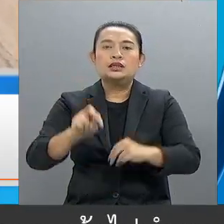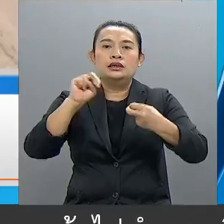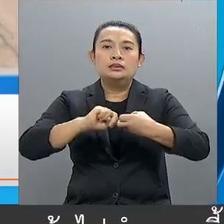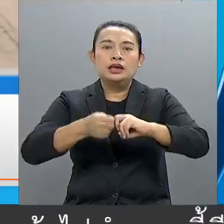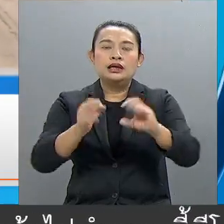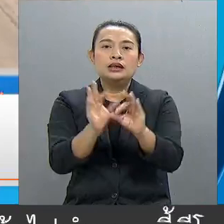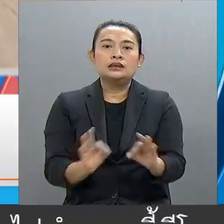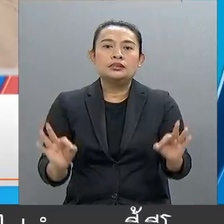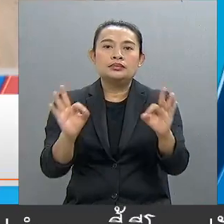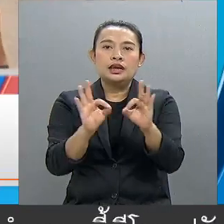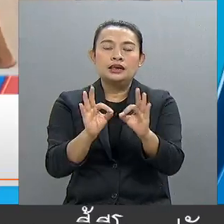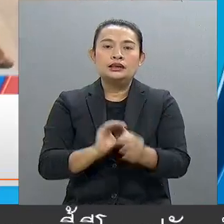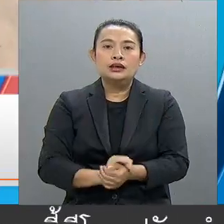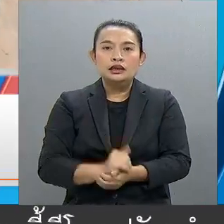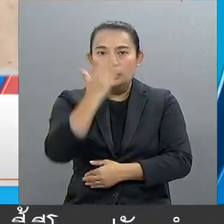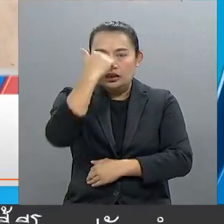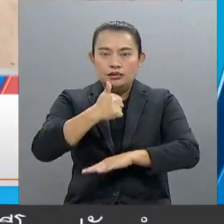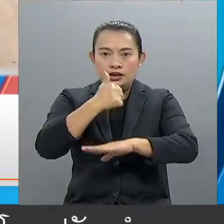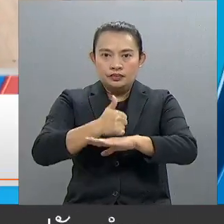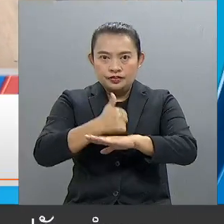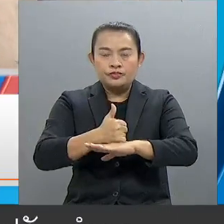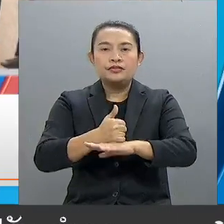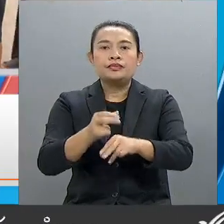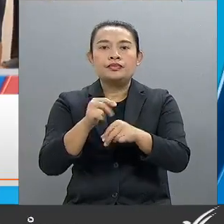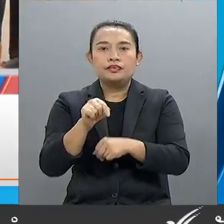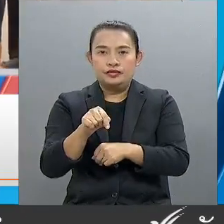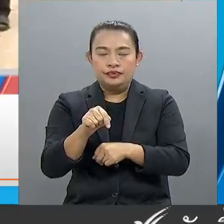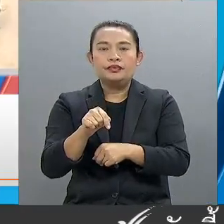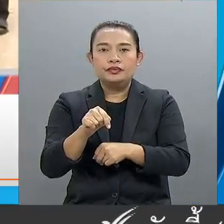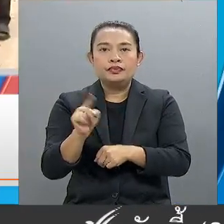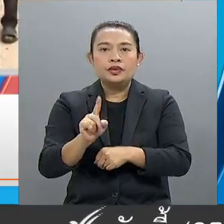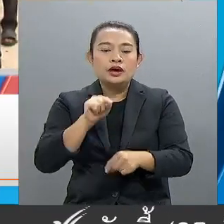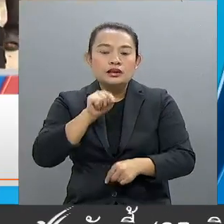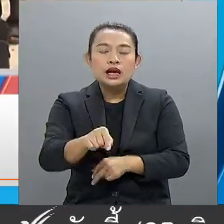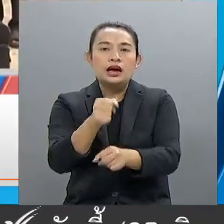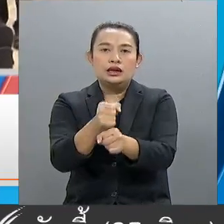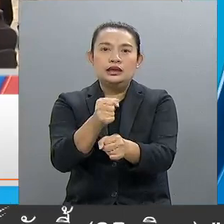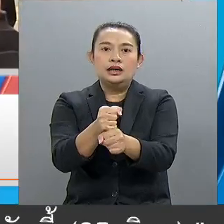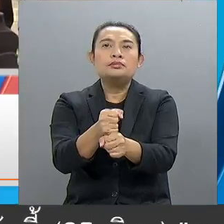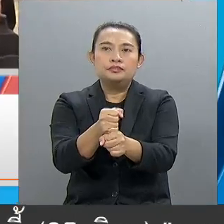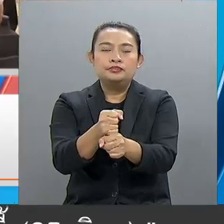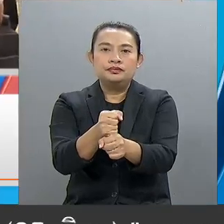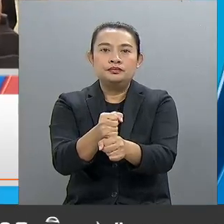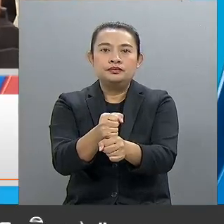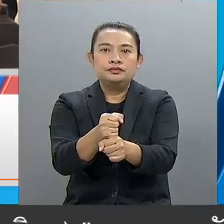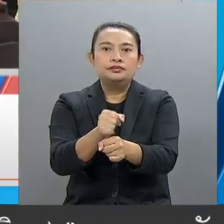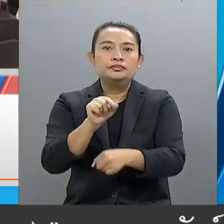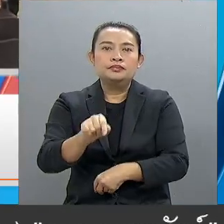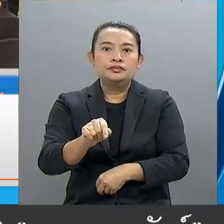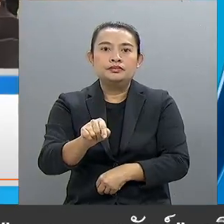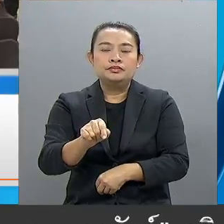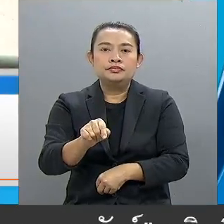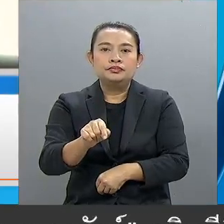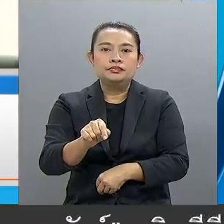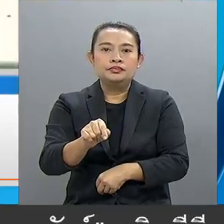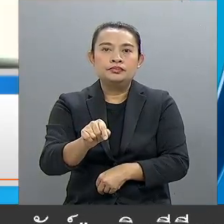เองนะครับท่านประธานเองท่านที่ดีก็สั่งกำชับให้เกิดกลางแล้วก็ให้ไม่ให้เกิดการขาดแ